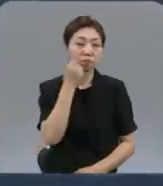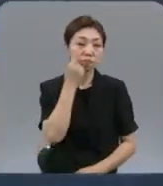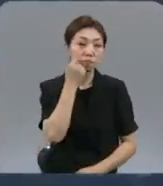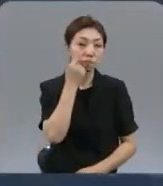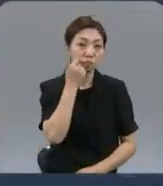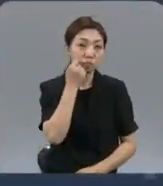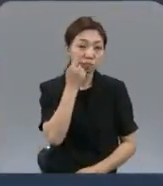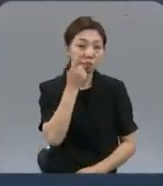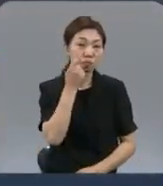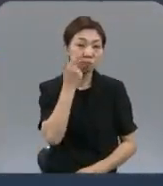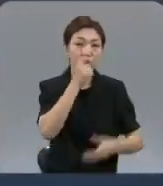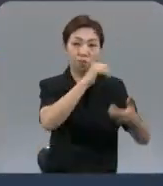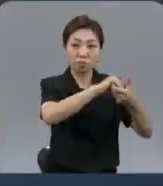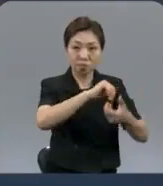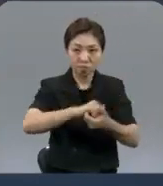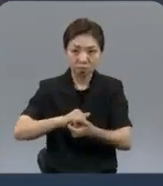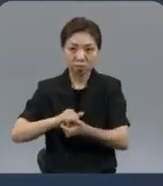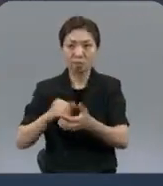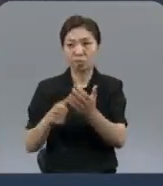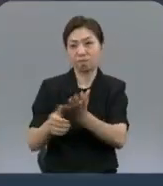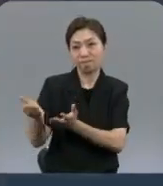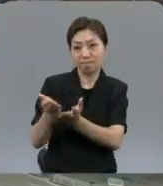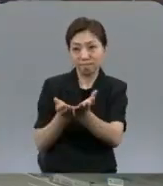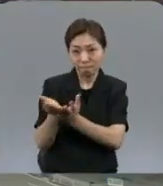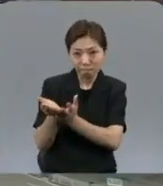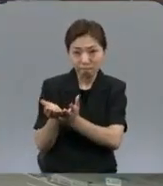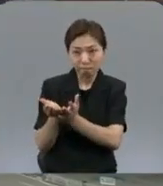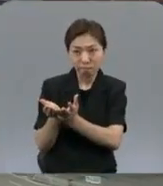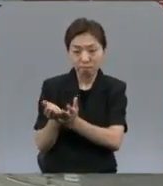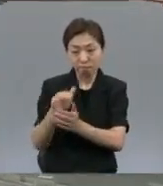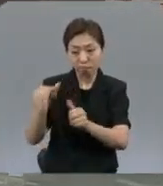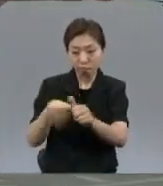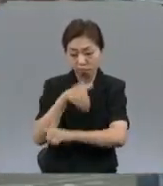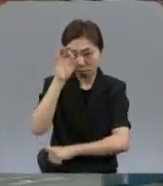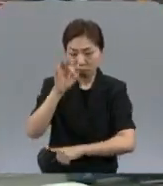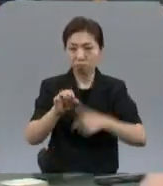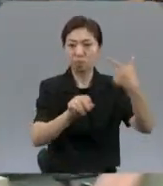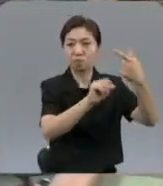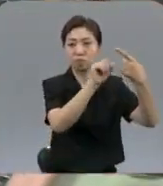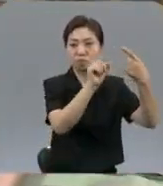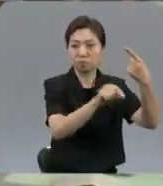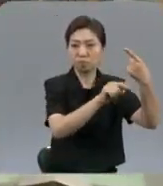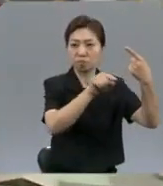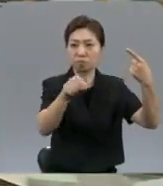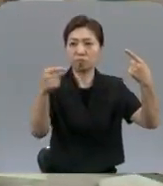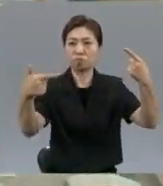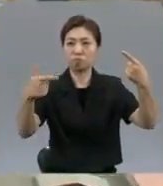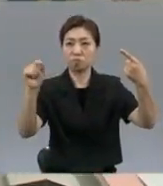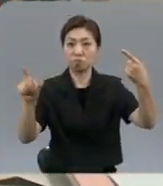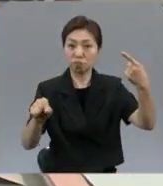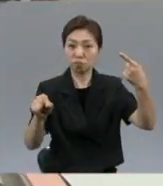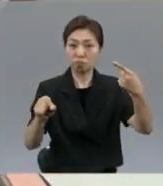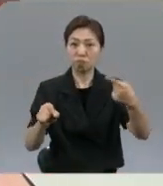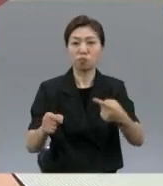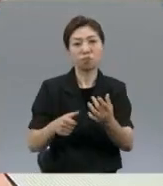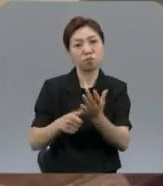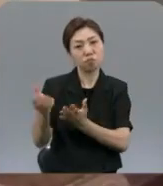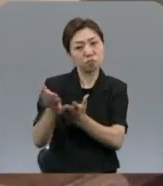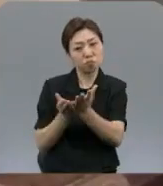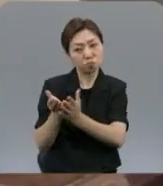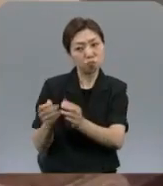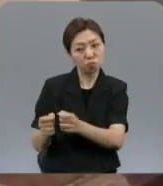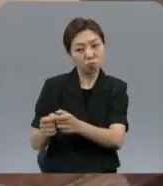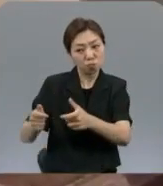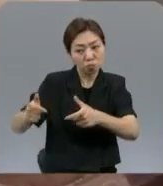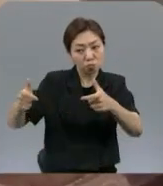thêm vào đó ngành tàu thuyền máy móc thông thường biến thứ cấp cũng góp phần giúp mức giảm kim ngạch xuất khẩu thu hẹp lại còn 6% trong tháng 6